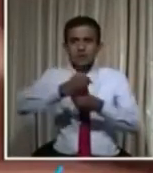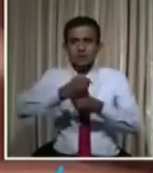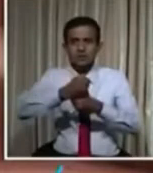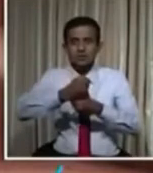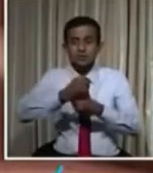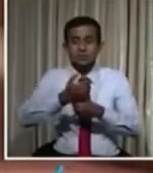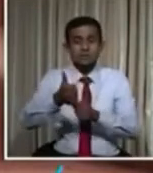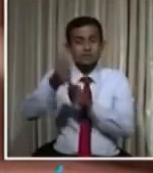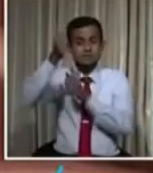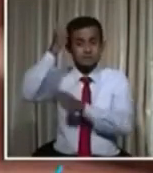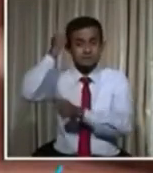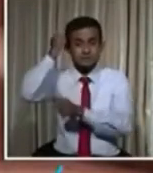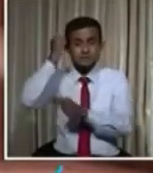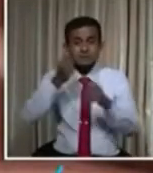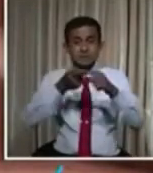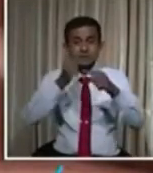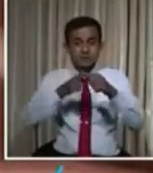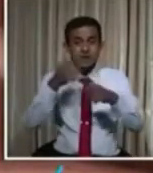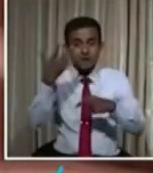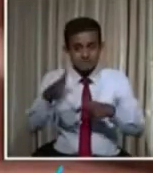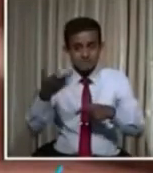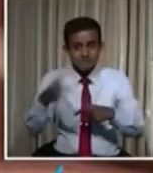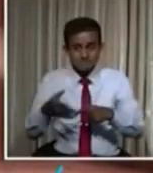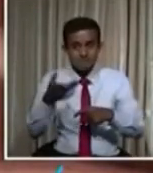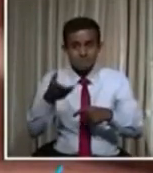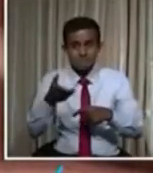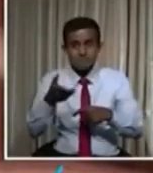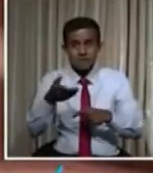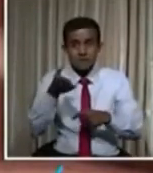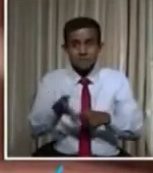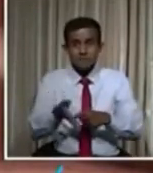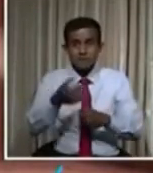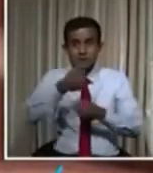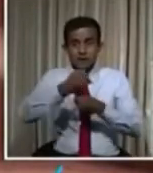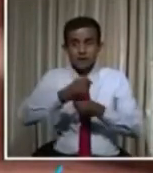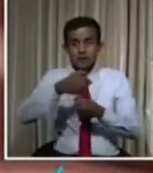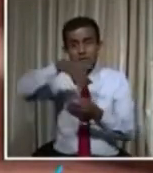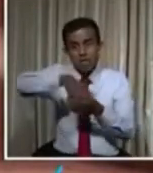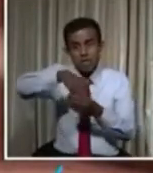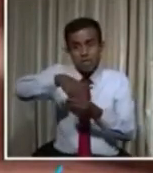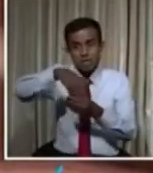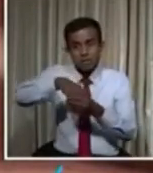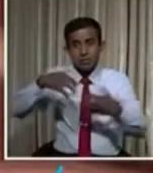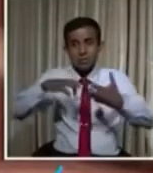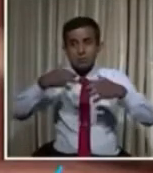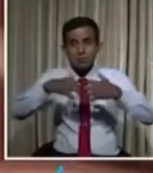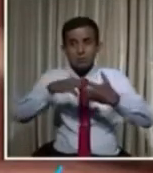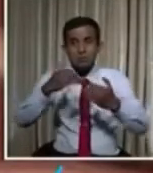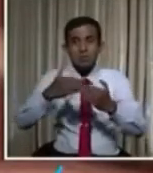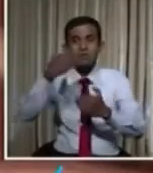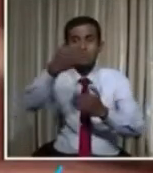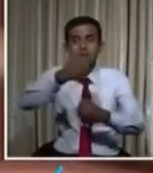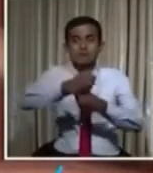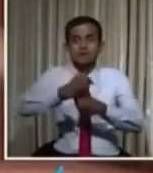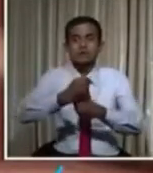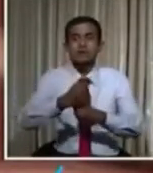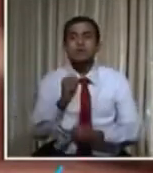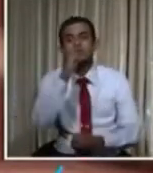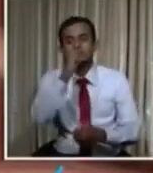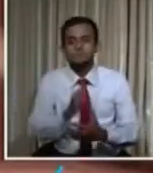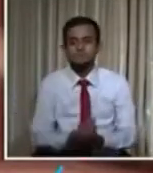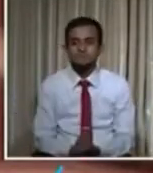මුළු අතීතේම ආදර්ශය දීලා තියෙනවා මේ ආණ්ඩු අභ්‍යන්තරයේ ගැටුම් ඇති කරගත්තාම ඊළඟට ඒ ආණ්ඩුවට සිද්ධ වෙන්නේ මොකද්ද